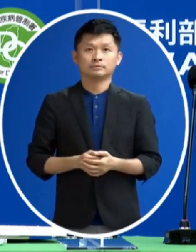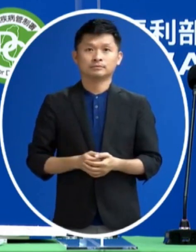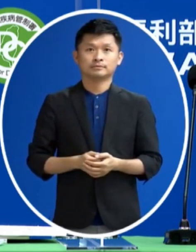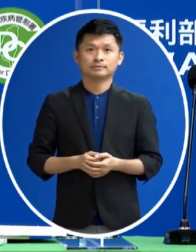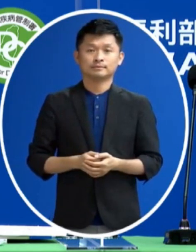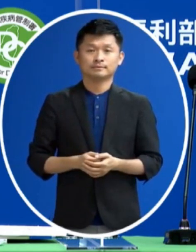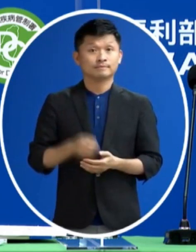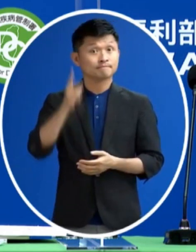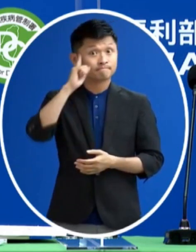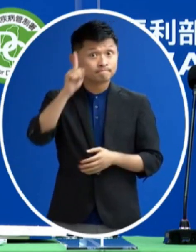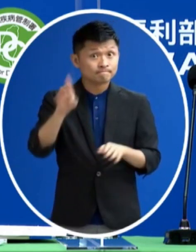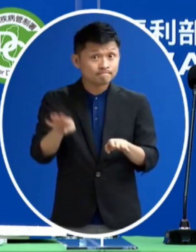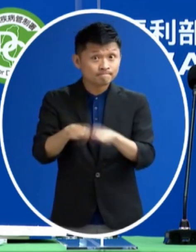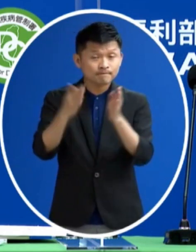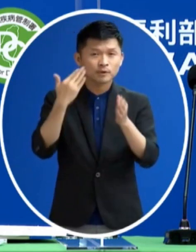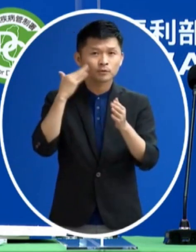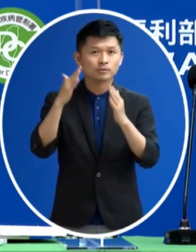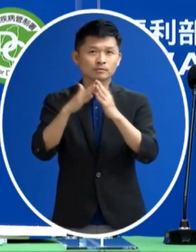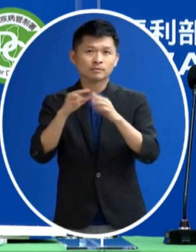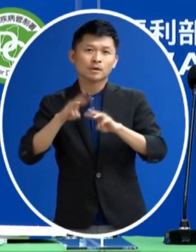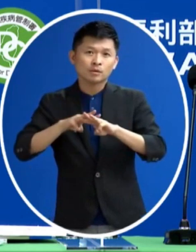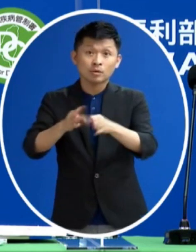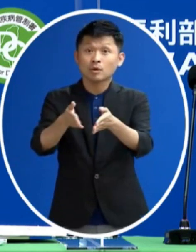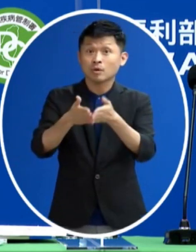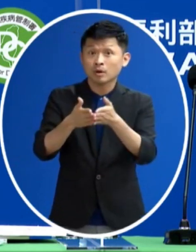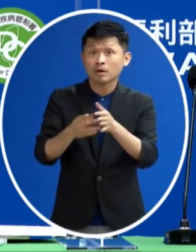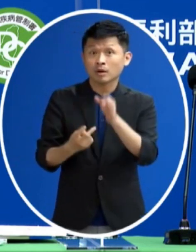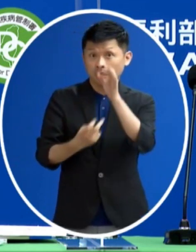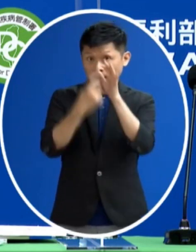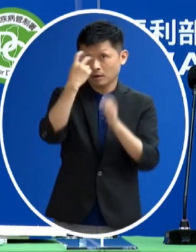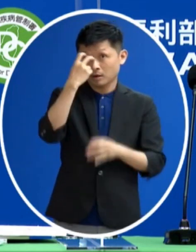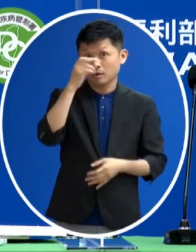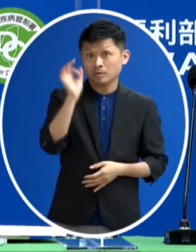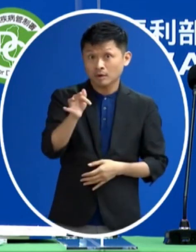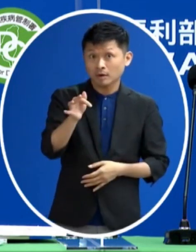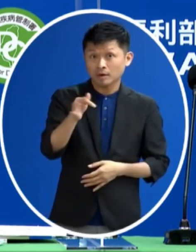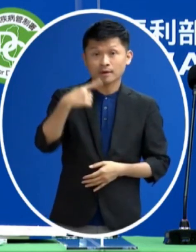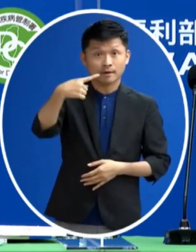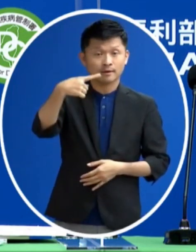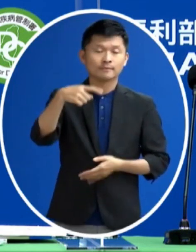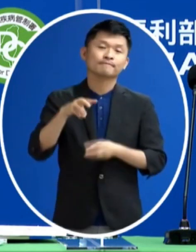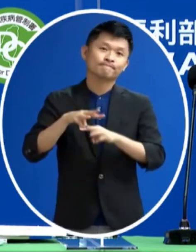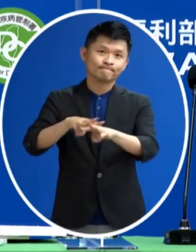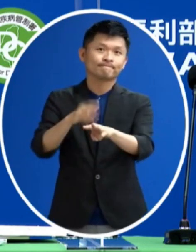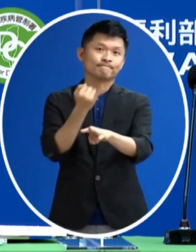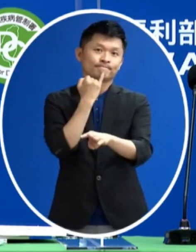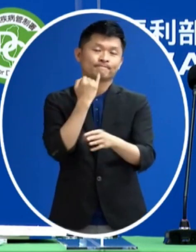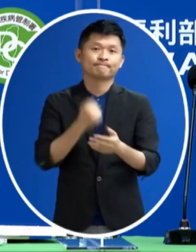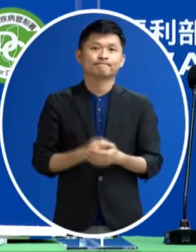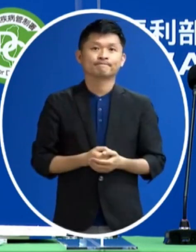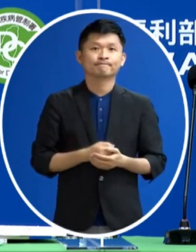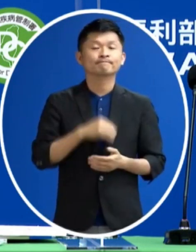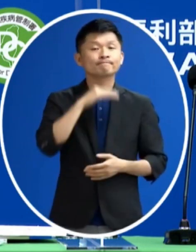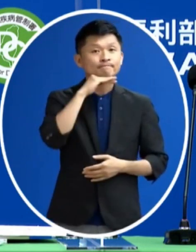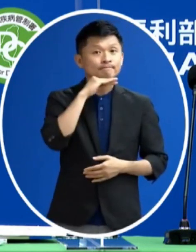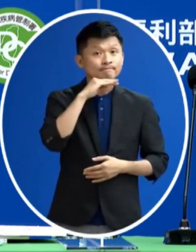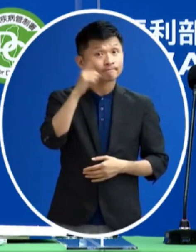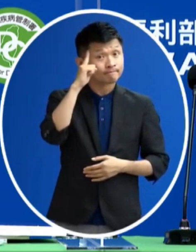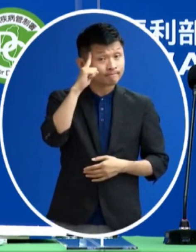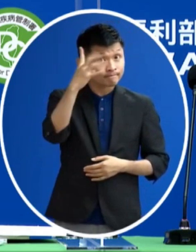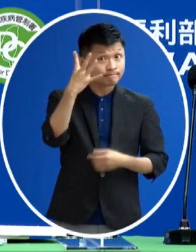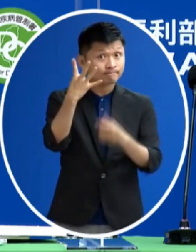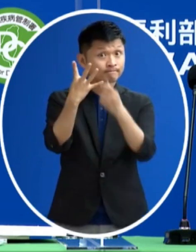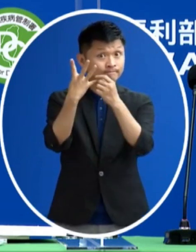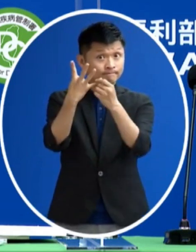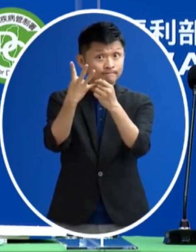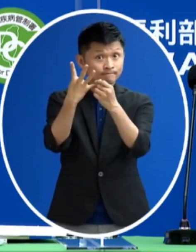了，那明天如果想出门，那快筛阴性就可以出门。然后到第4天的，好，已